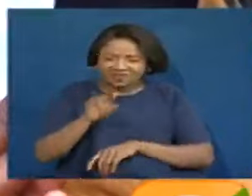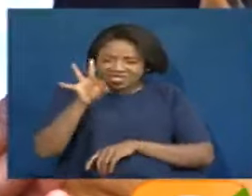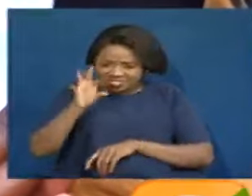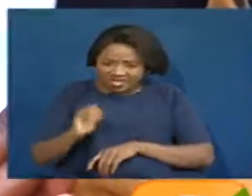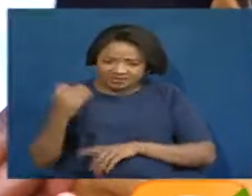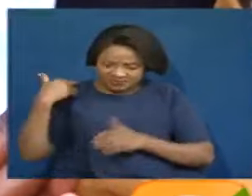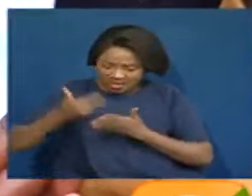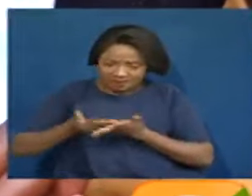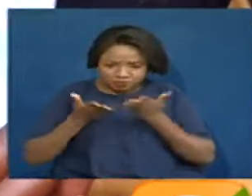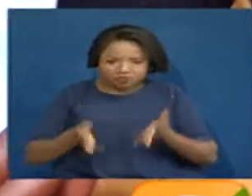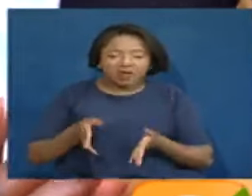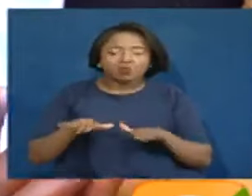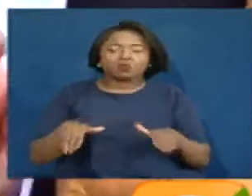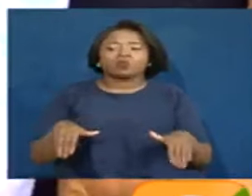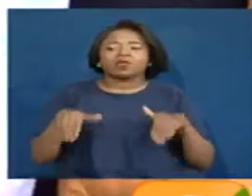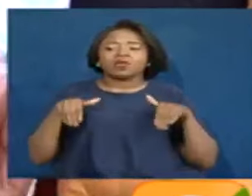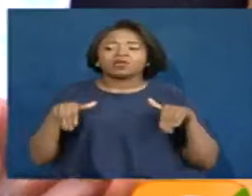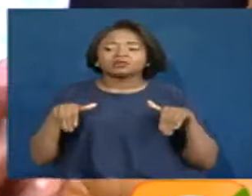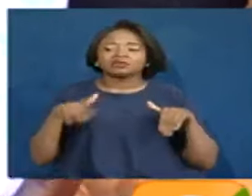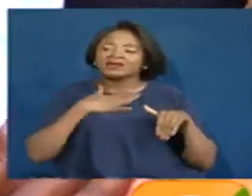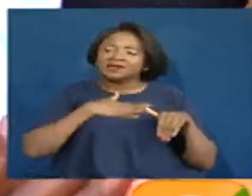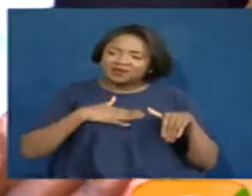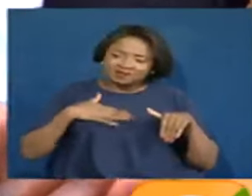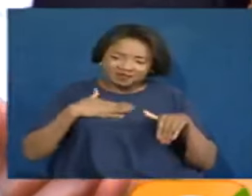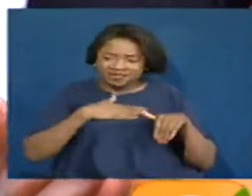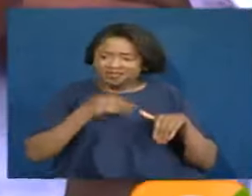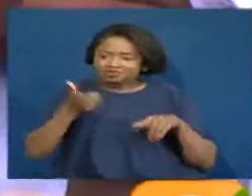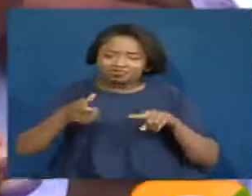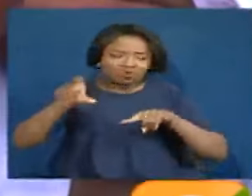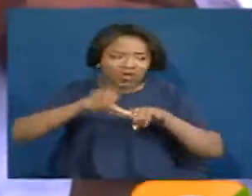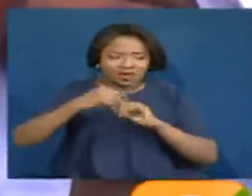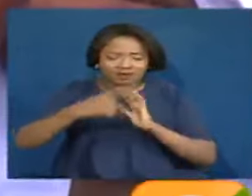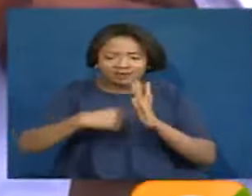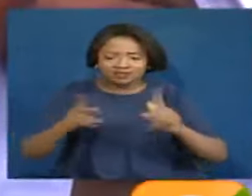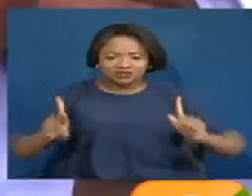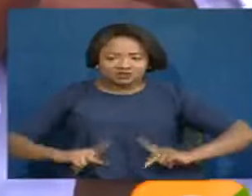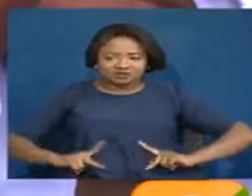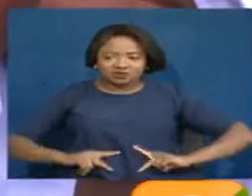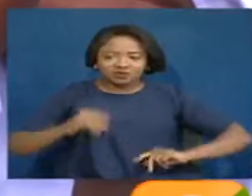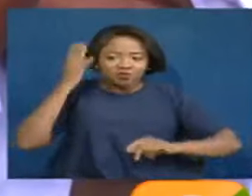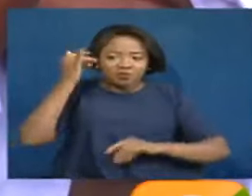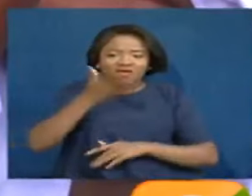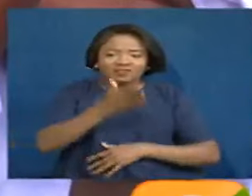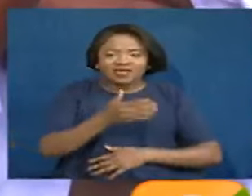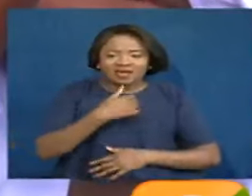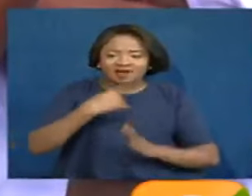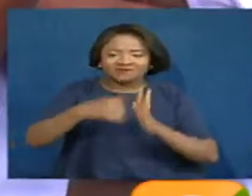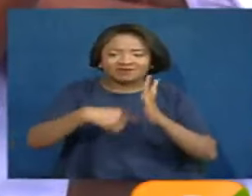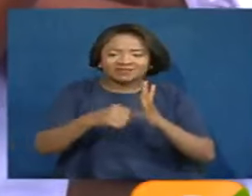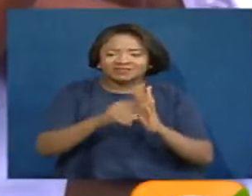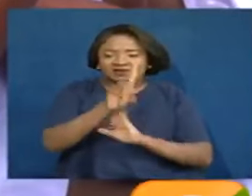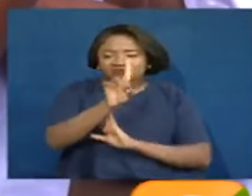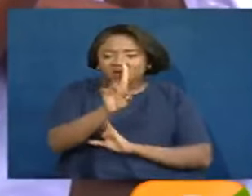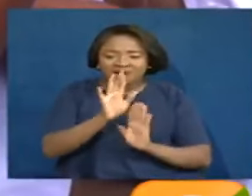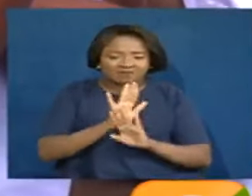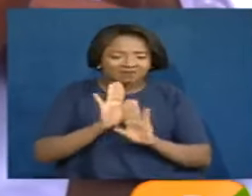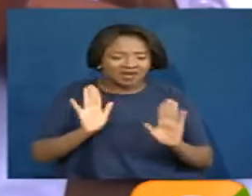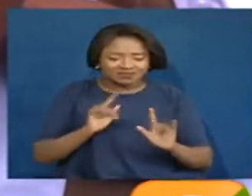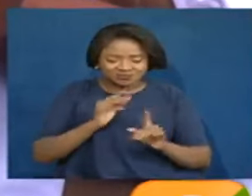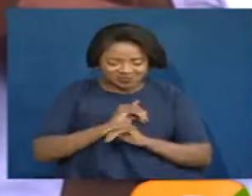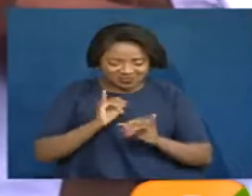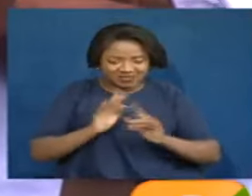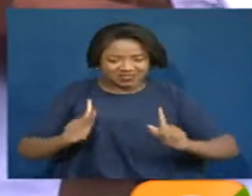hapa. Kama mnaweza tu. Mashini moja tu na hii ni shida kubwa kubwa kubwa